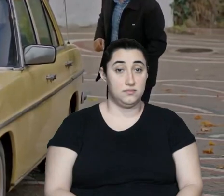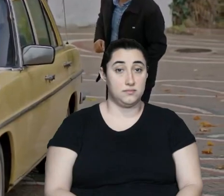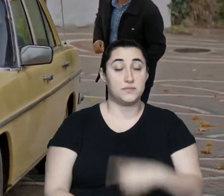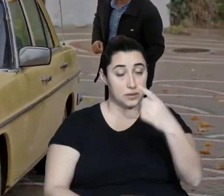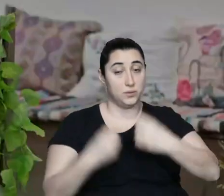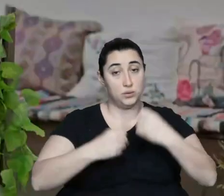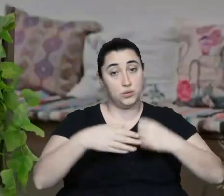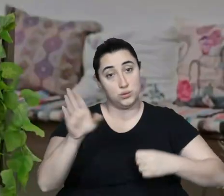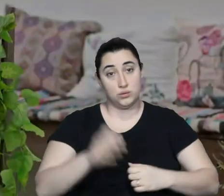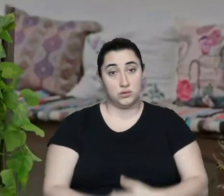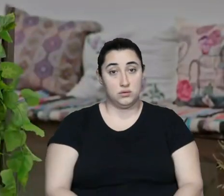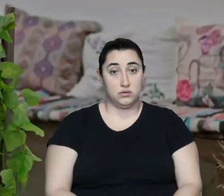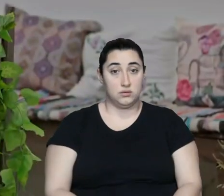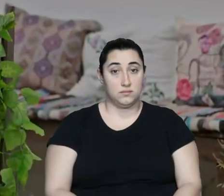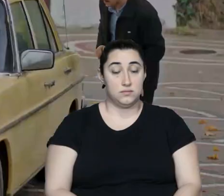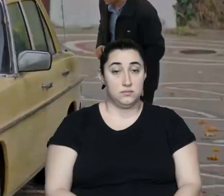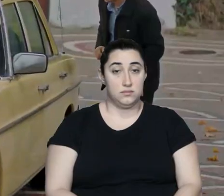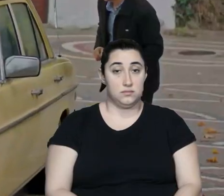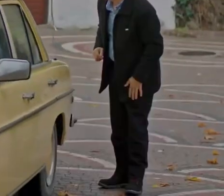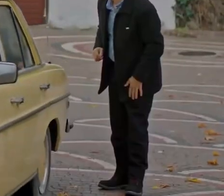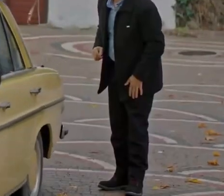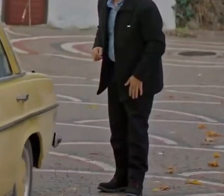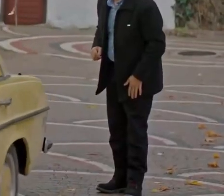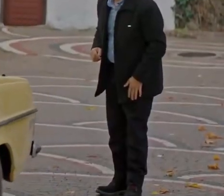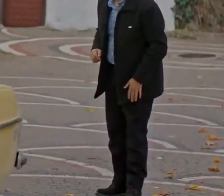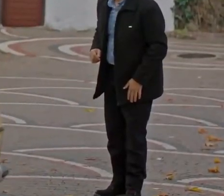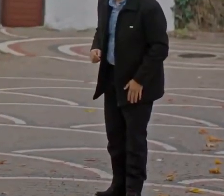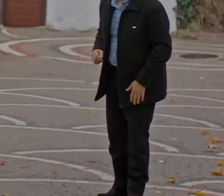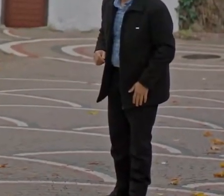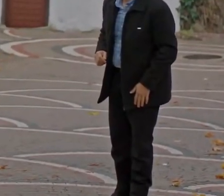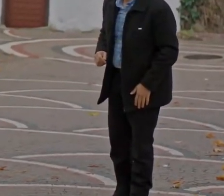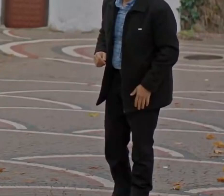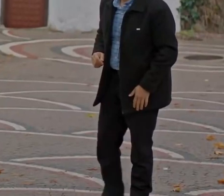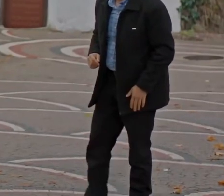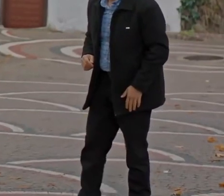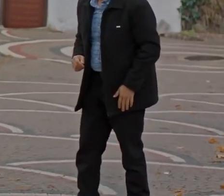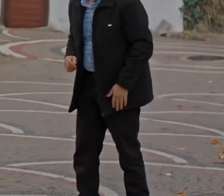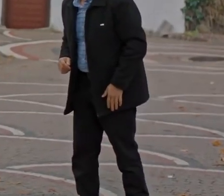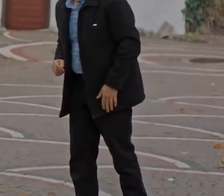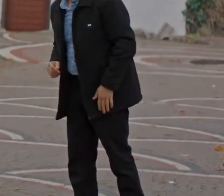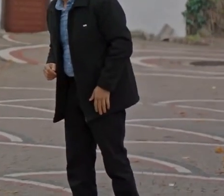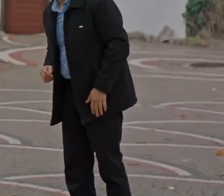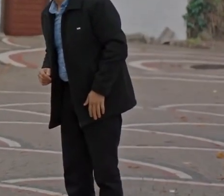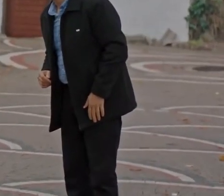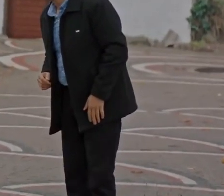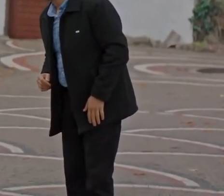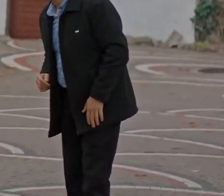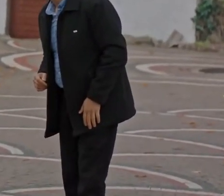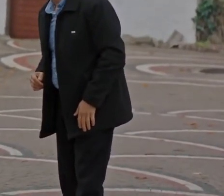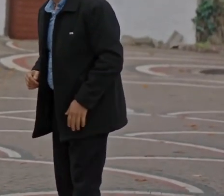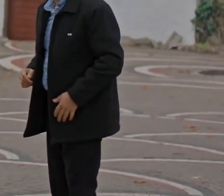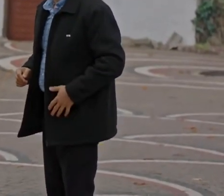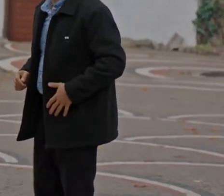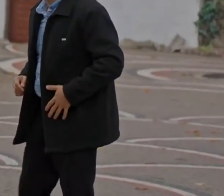Hadi. Sen sür. Aysu üzerine montunu alıp çıktı, sindi korkulukların dibine. Oral'la İsmail arabadan inmiş,